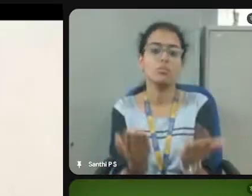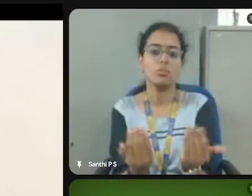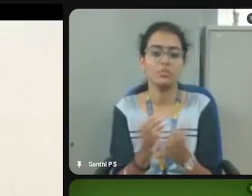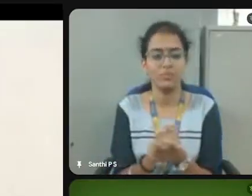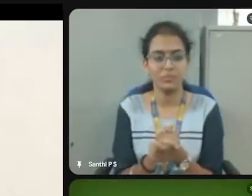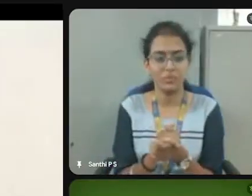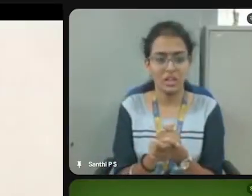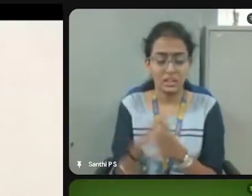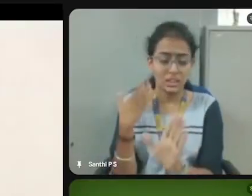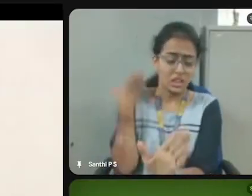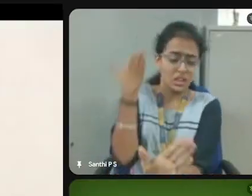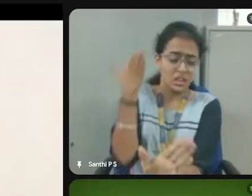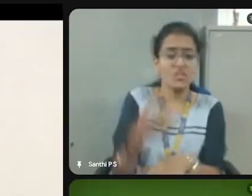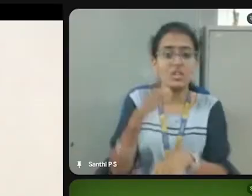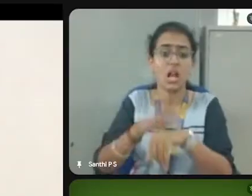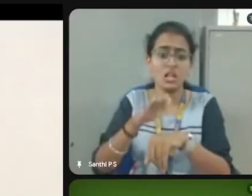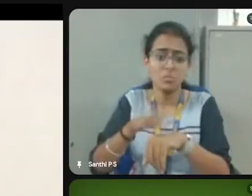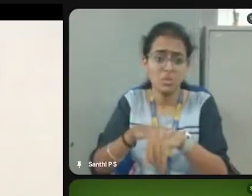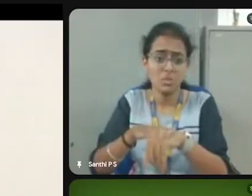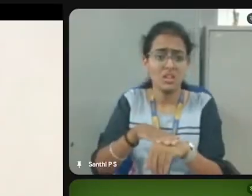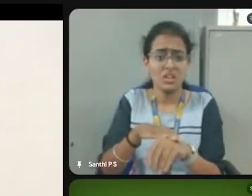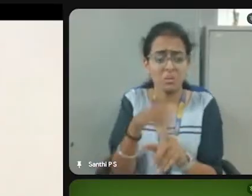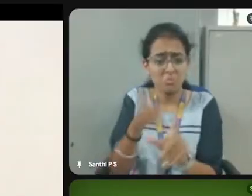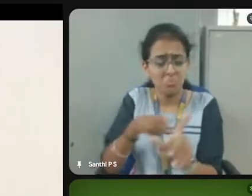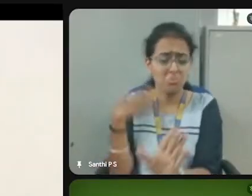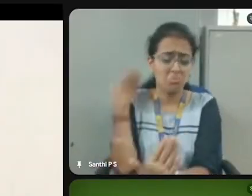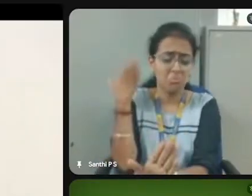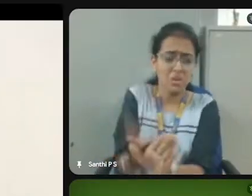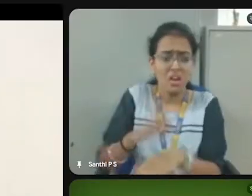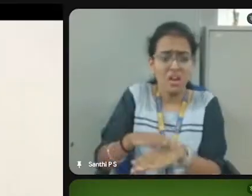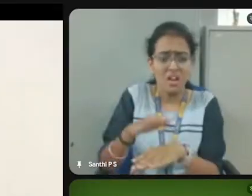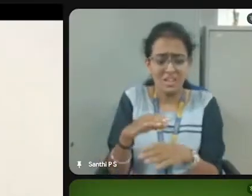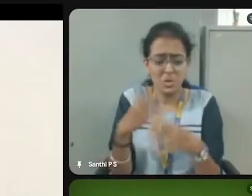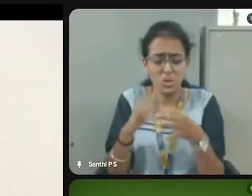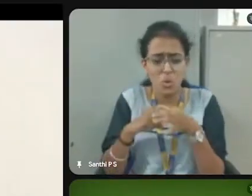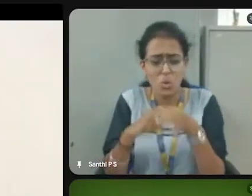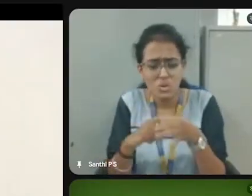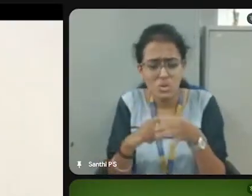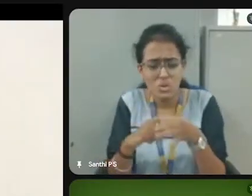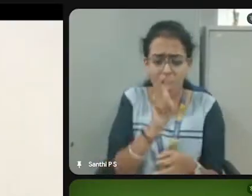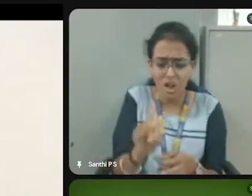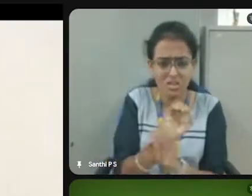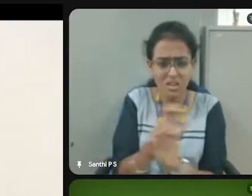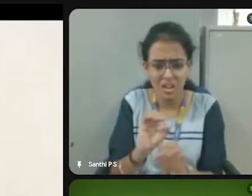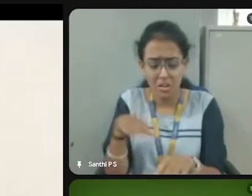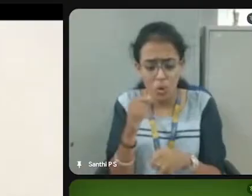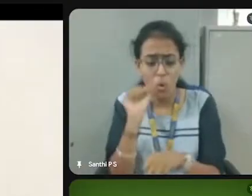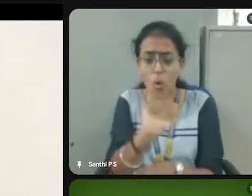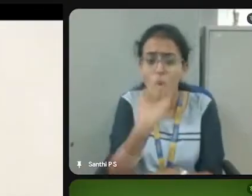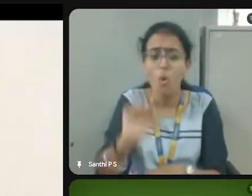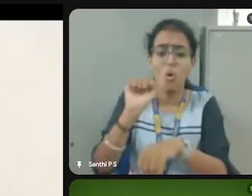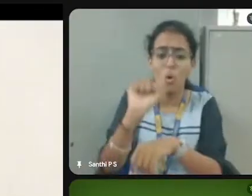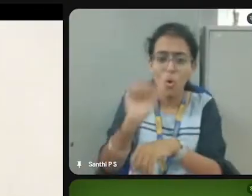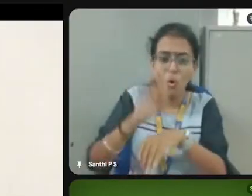മാമിൻ്റെ ഇത്രയും വർഷത്തെ എക്സ്പീരിയൻസിൽ നിന്ന് മാമിനെ ഞാൻ ചോദിക്കാത്ത എന്തെങ്കിലും അനുഭവങ്ങൾ, മാമിൻ്റെ എക്സ്പീരിയൻസിൽ